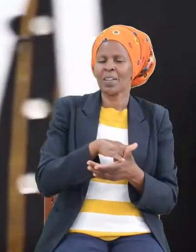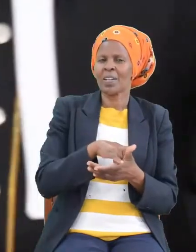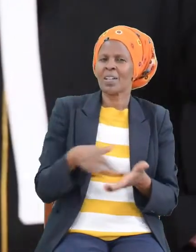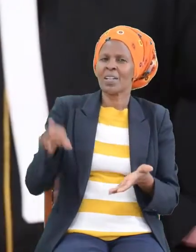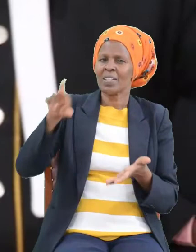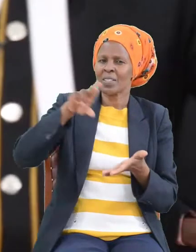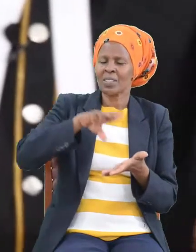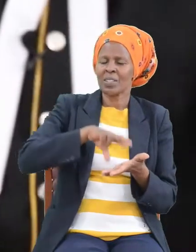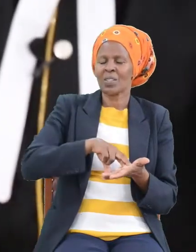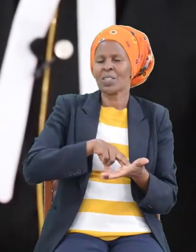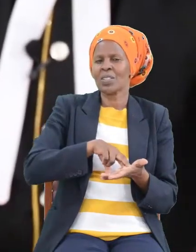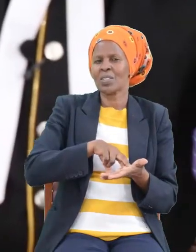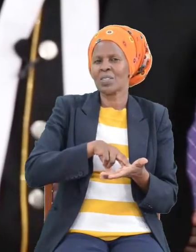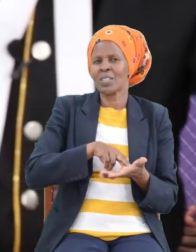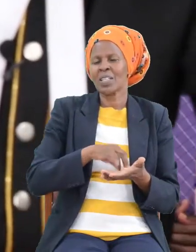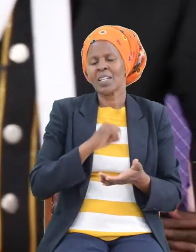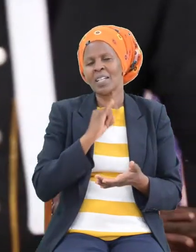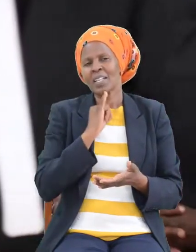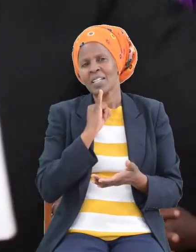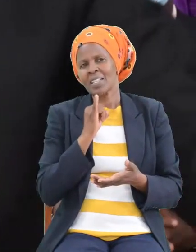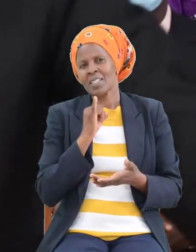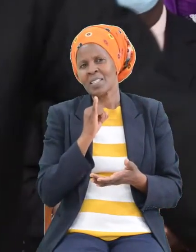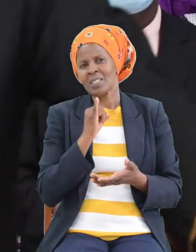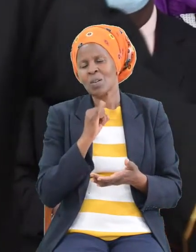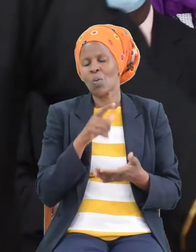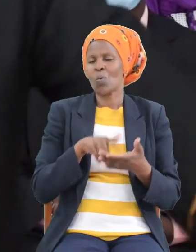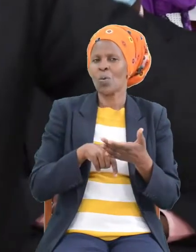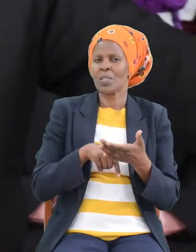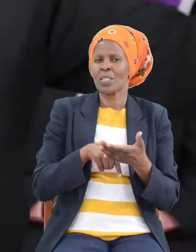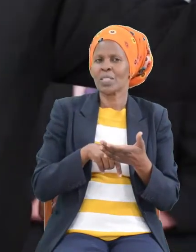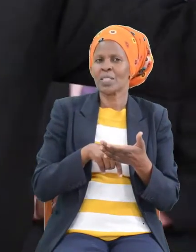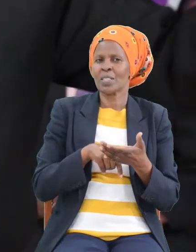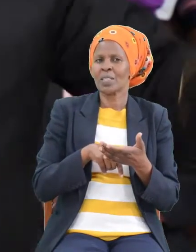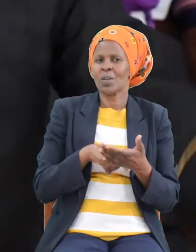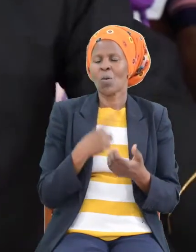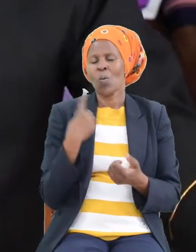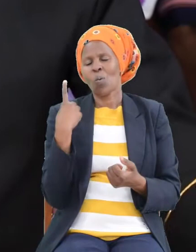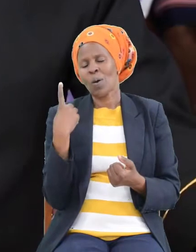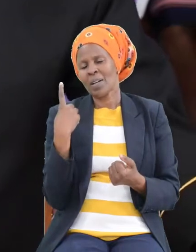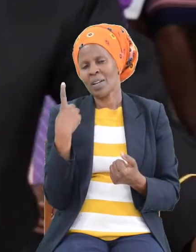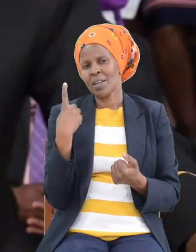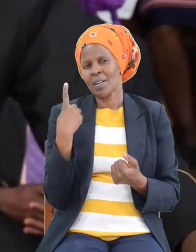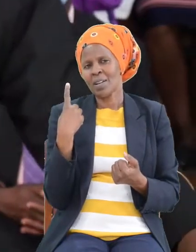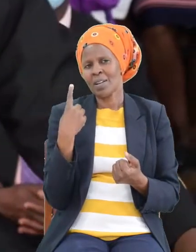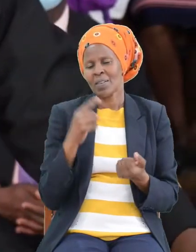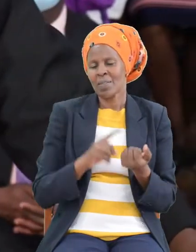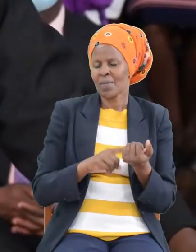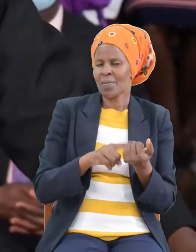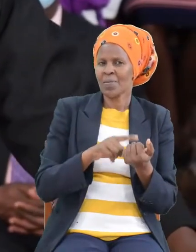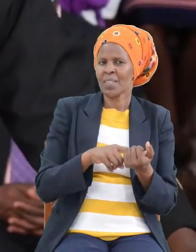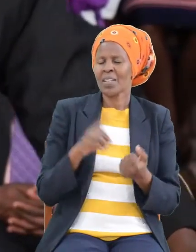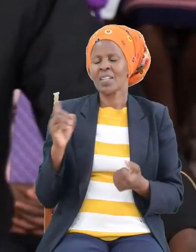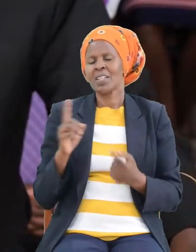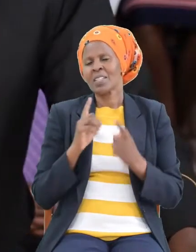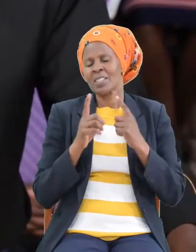upya maana yake na kunahusu nini. Na kwa hivyo namba ya kwanza ama kitu kimoja nataka kunena